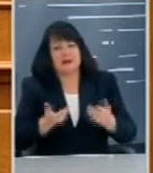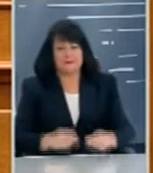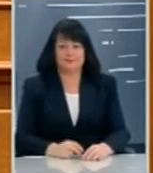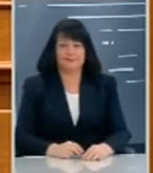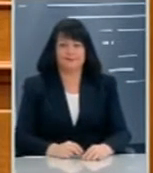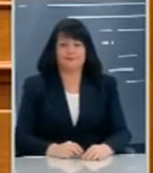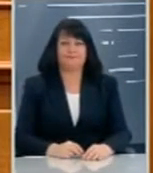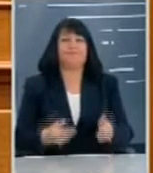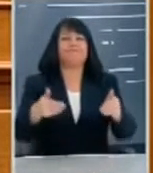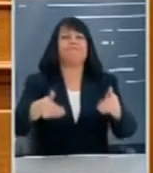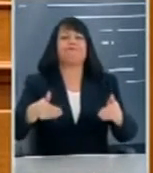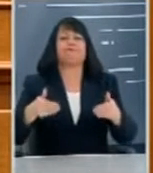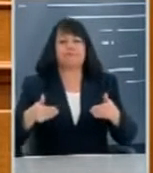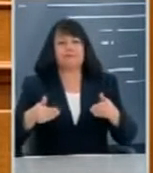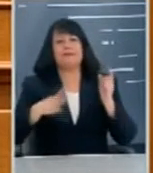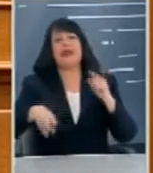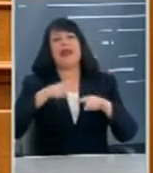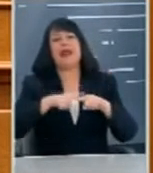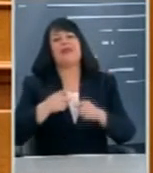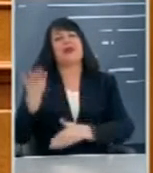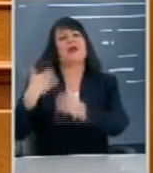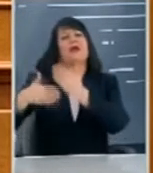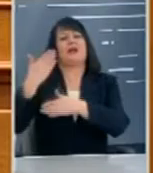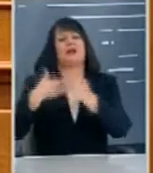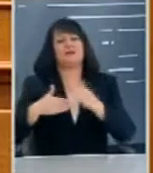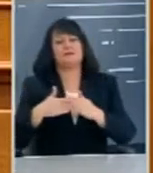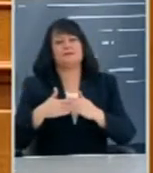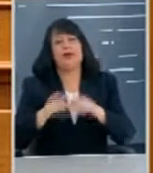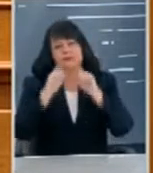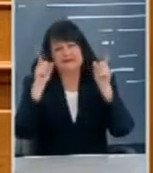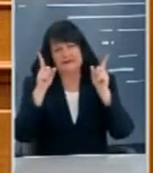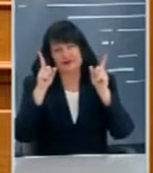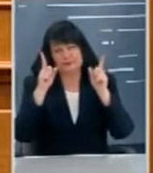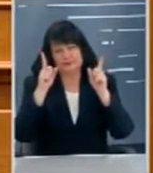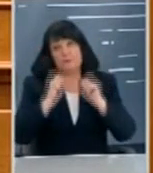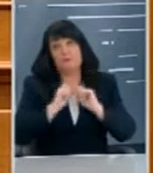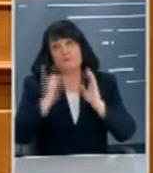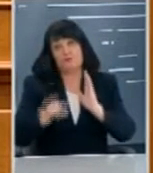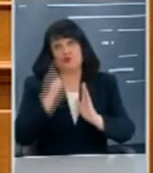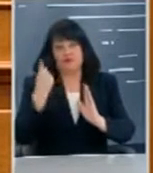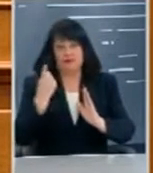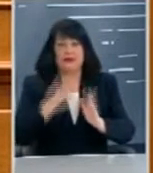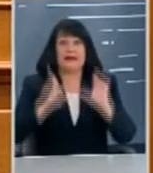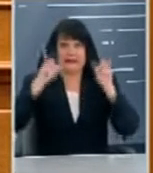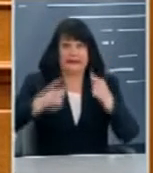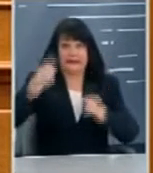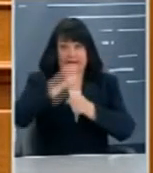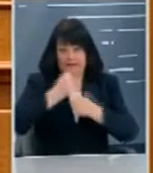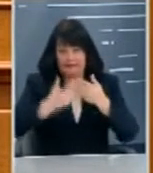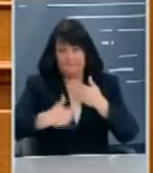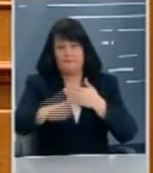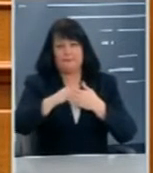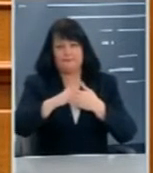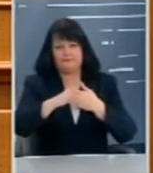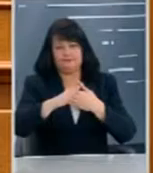Η οπισθοχώρηση της χώρας αυτά τα δύο χρόνια δεν έχει προηγούμενο. Από τη μεταπολίτευση και μετά,